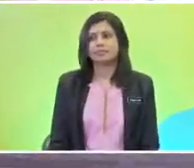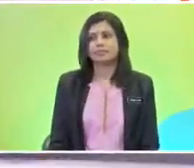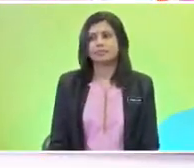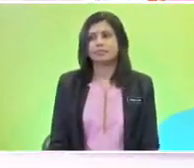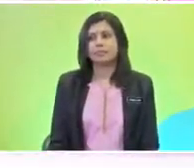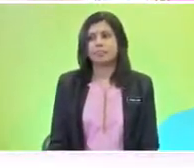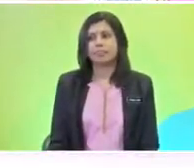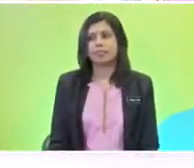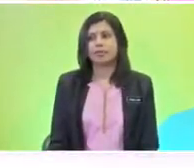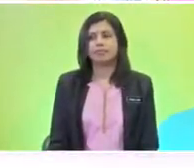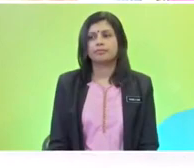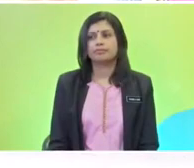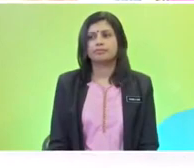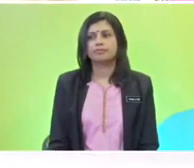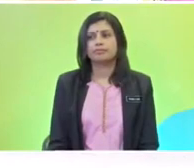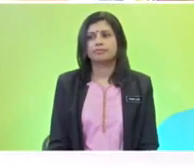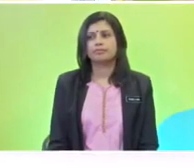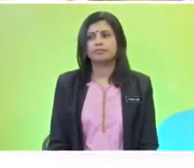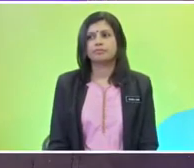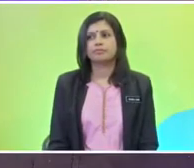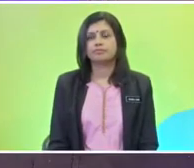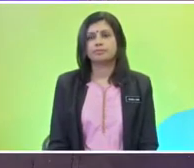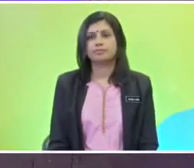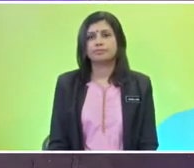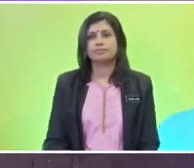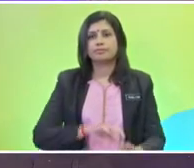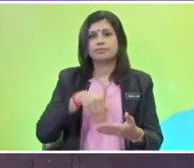Kita akan masukkan dalam ni. Dalam bekas.